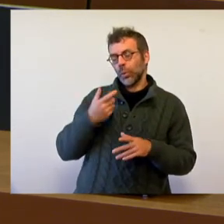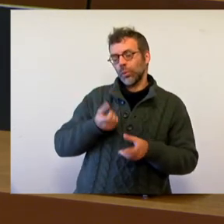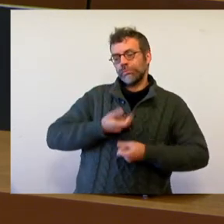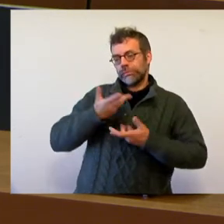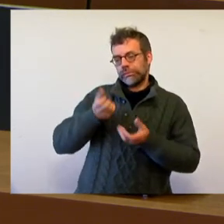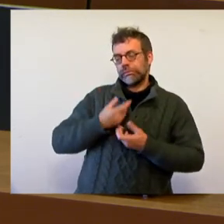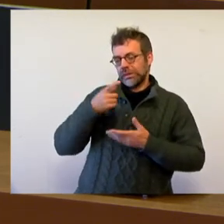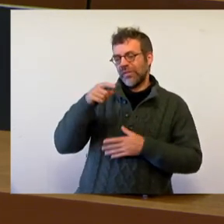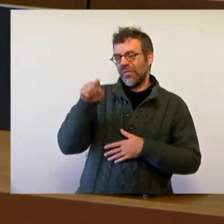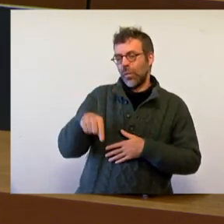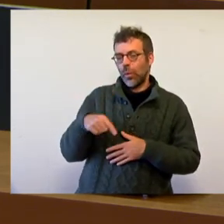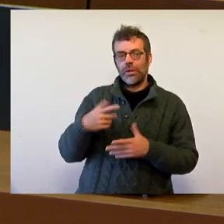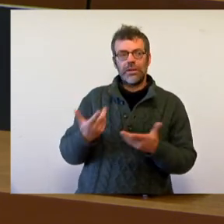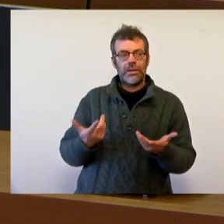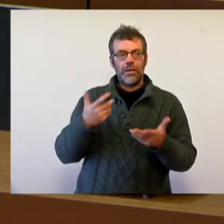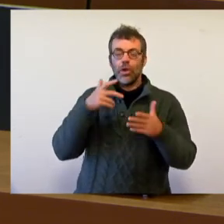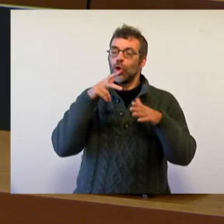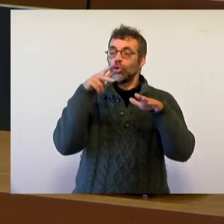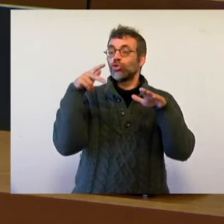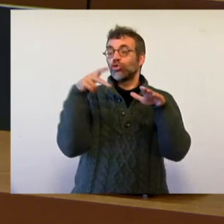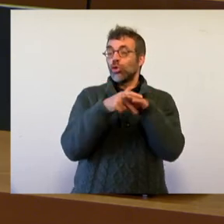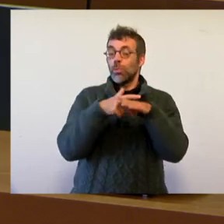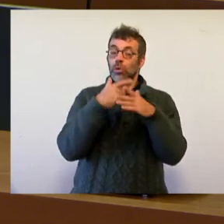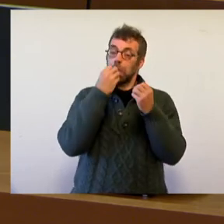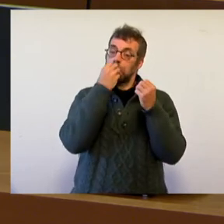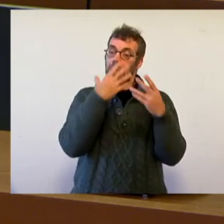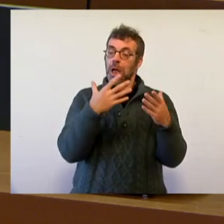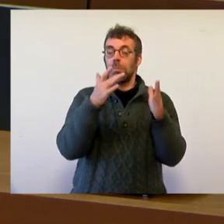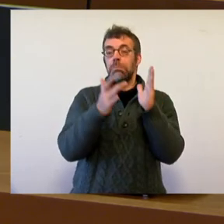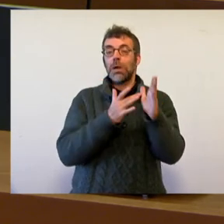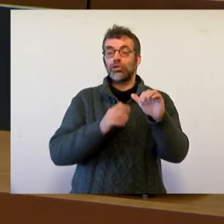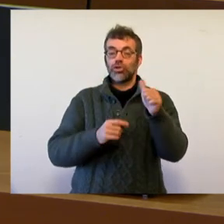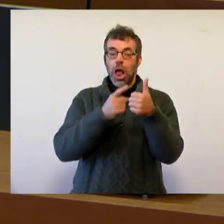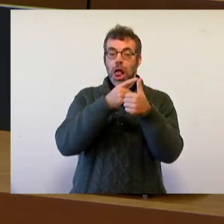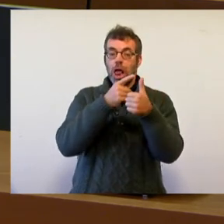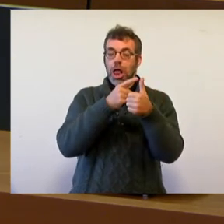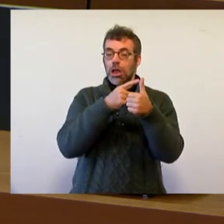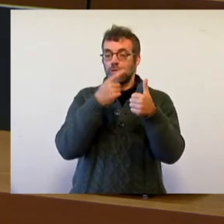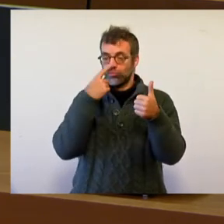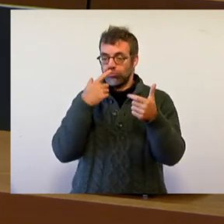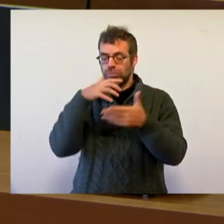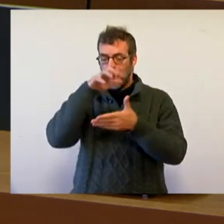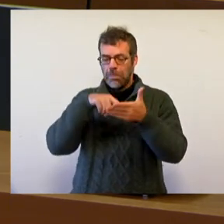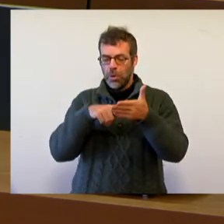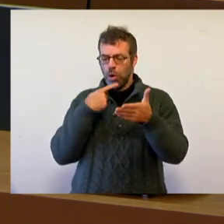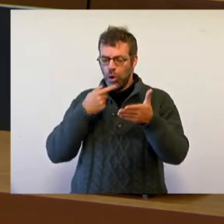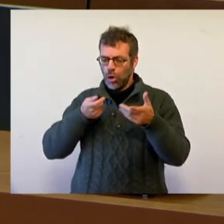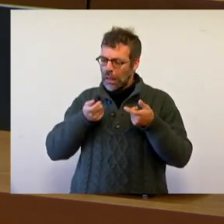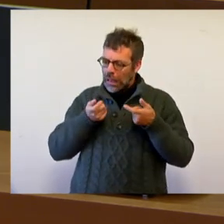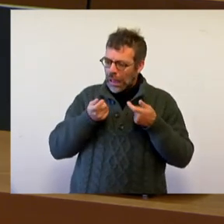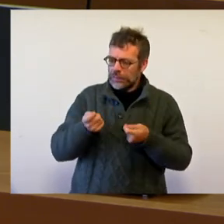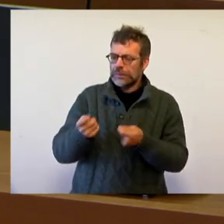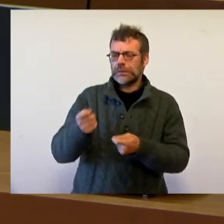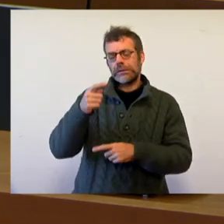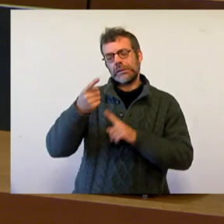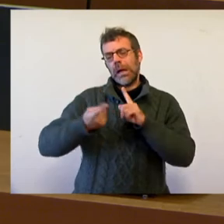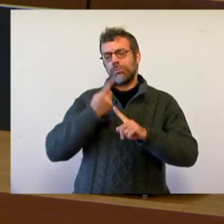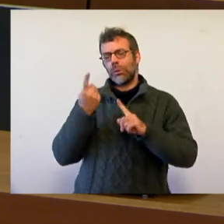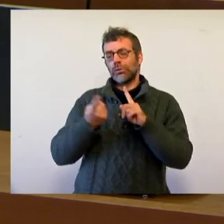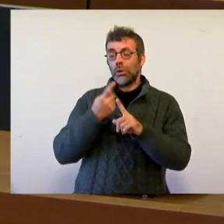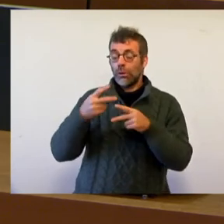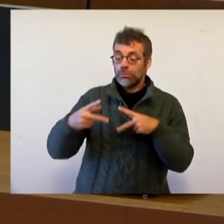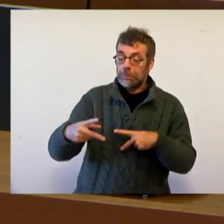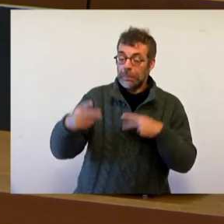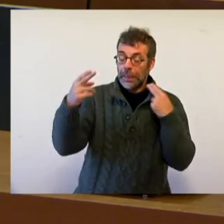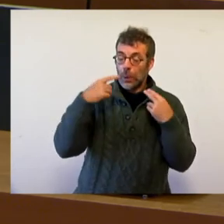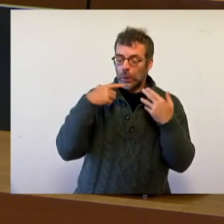Je trouve que vous commencez bien, page 1. Le rapport insiste sur les incertitudes de la